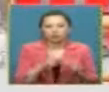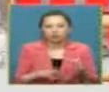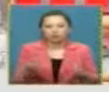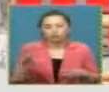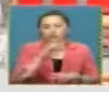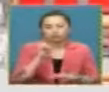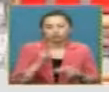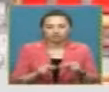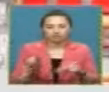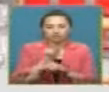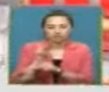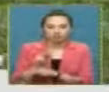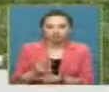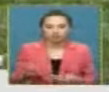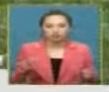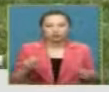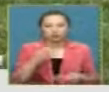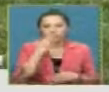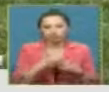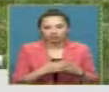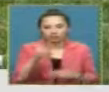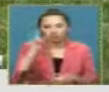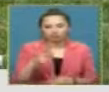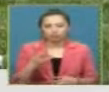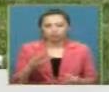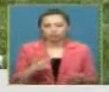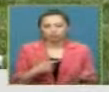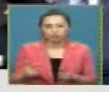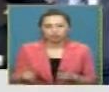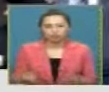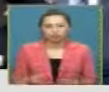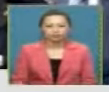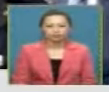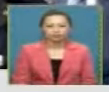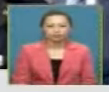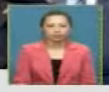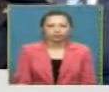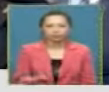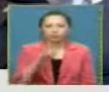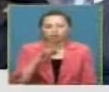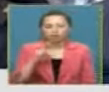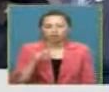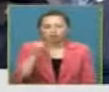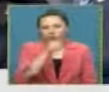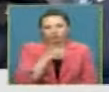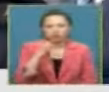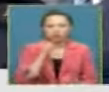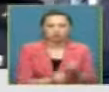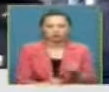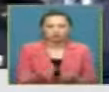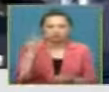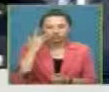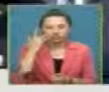Қазір футбол чемпионаты жақындаған сайын алаң жиегіндегі қарбаластар қыза түсті. Ордабасы командасы жыл сайын өте